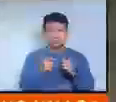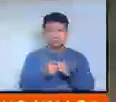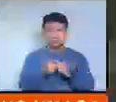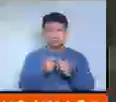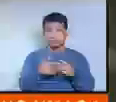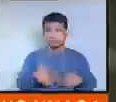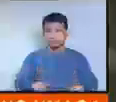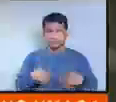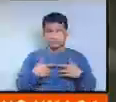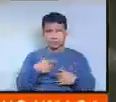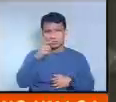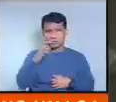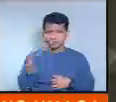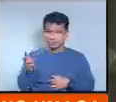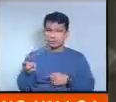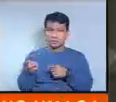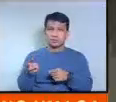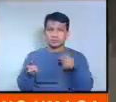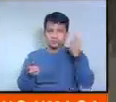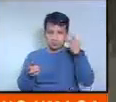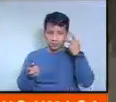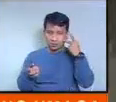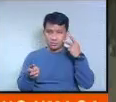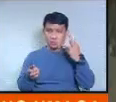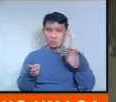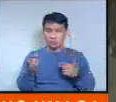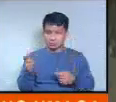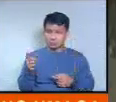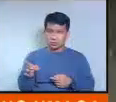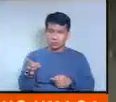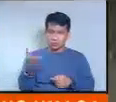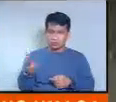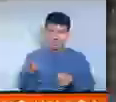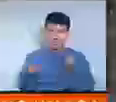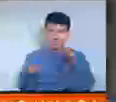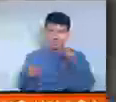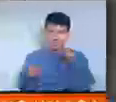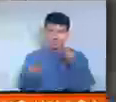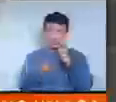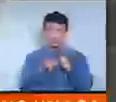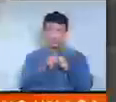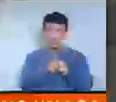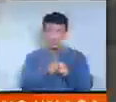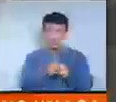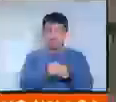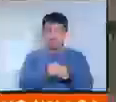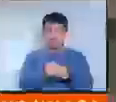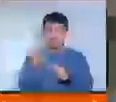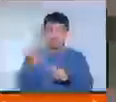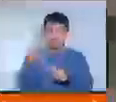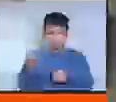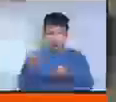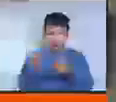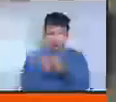pa. 35 anyos ang anak niyang si Pinky, habang 27 anyos naman si Lailani nang makasama sila sa 58